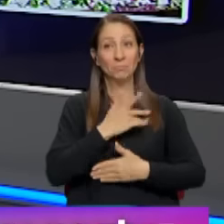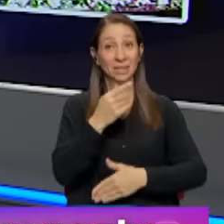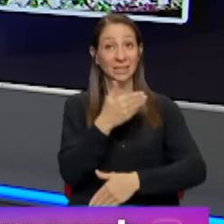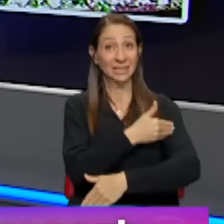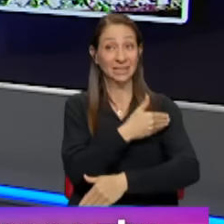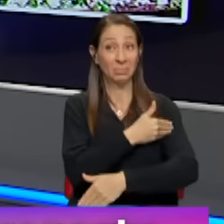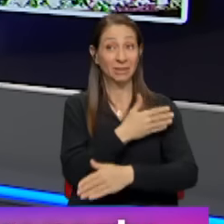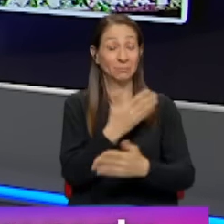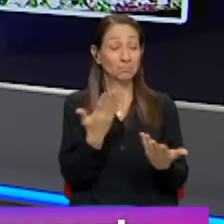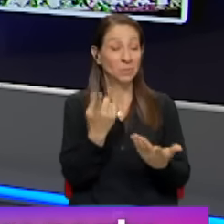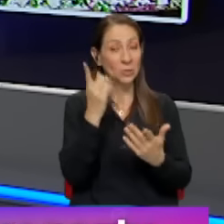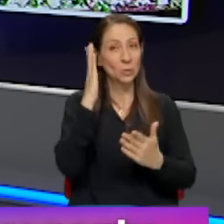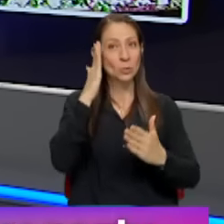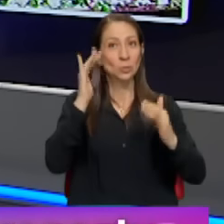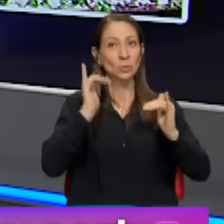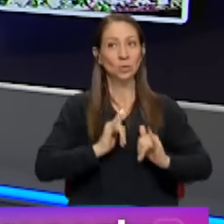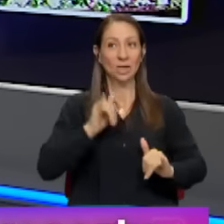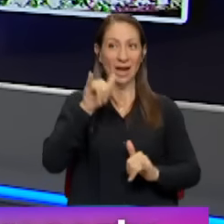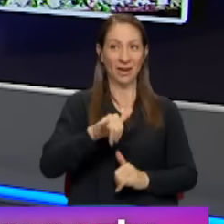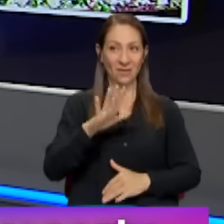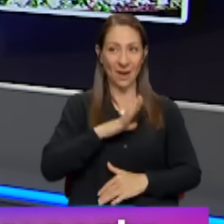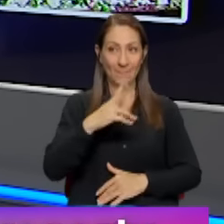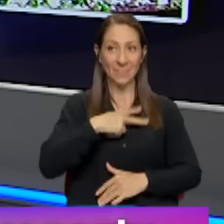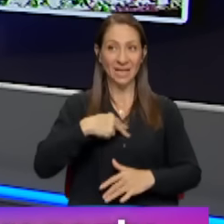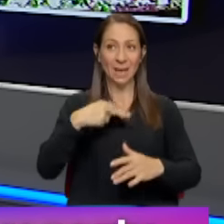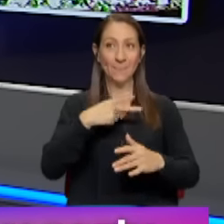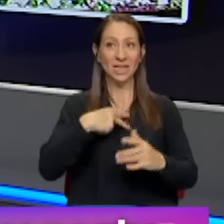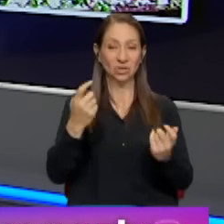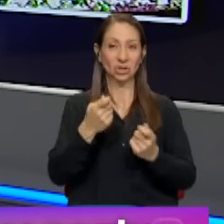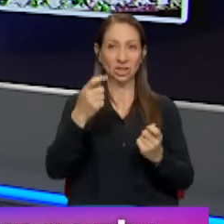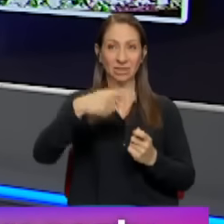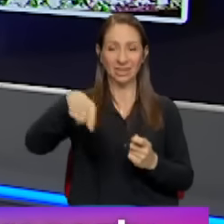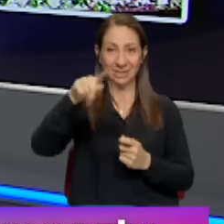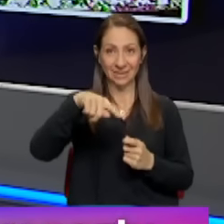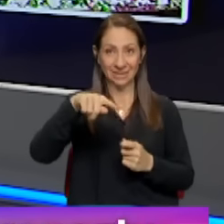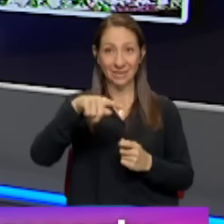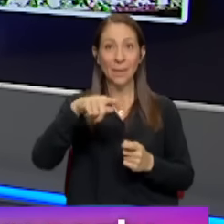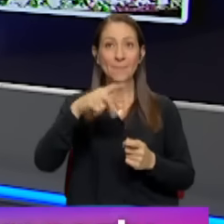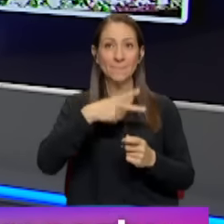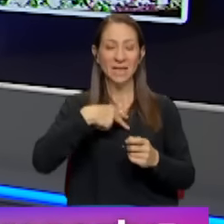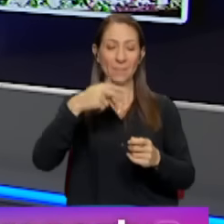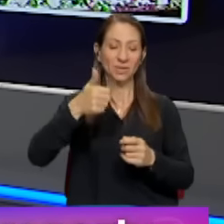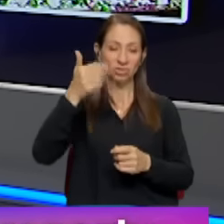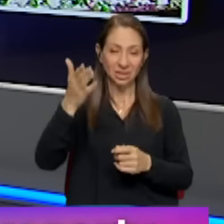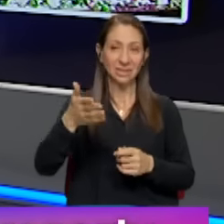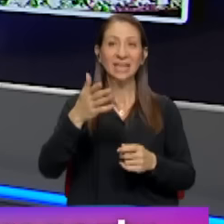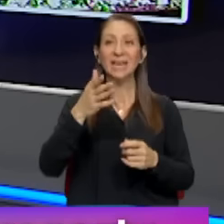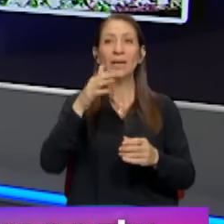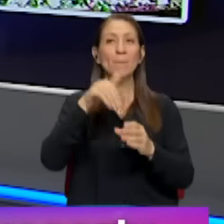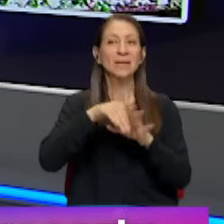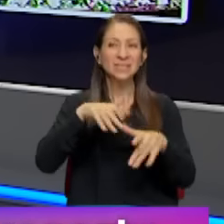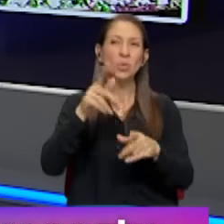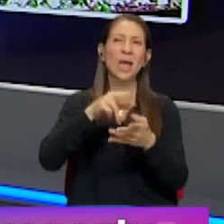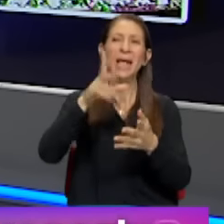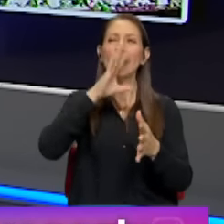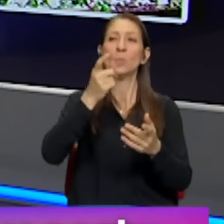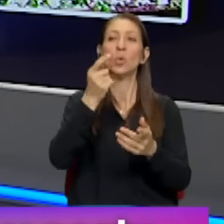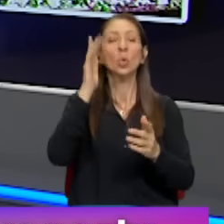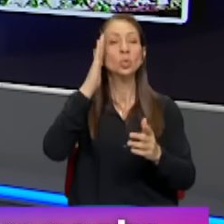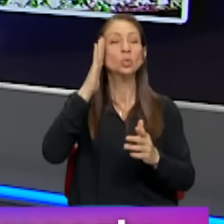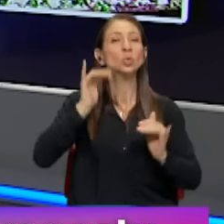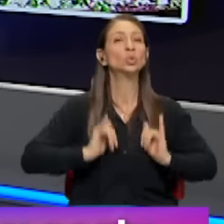hizmet ya da bir huzur hakkı var belediyede, belediye çalışanlarının ve işte belediye başkanının, kimin artık varsa o